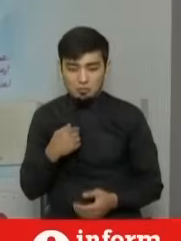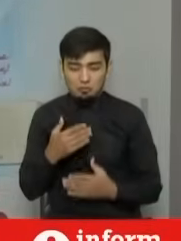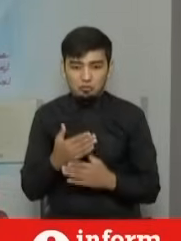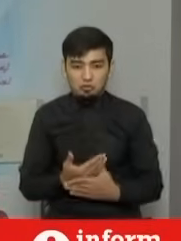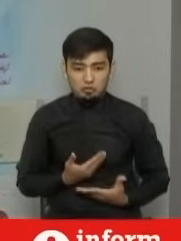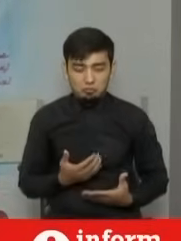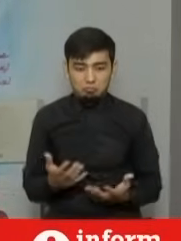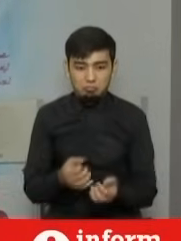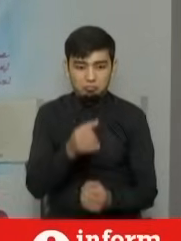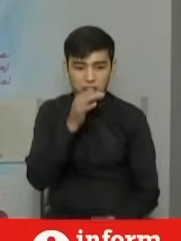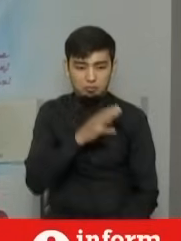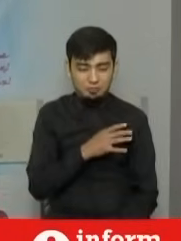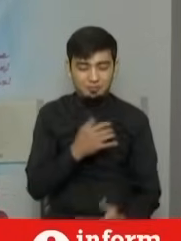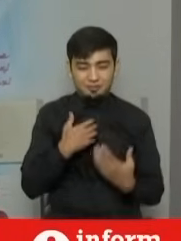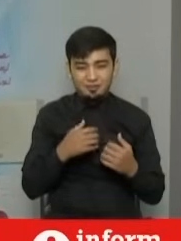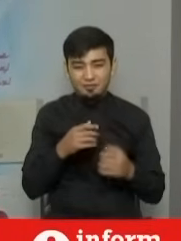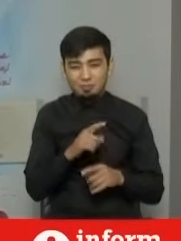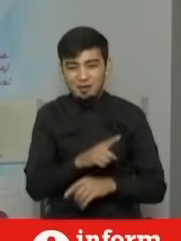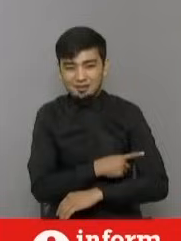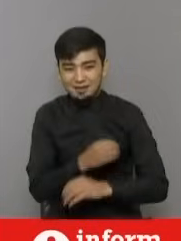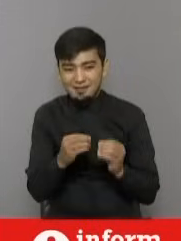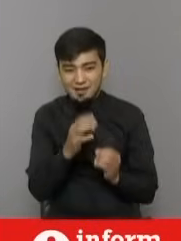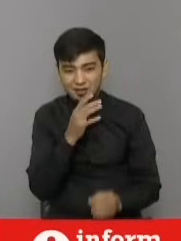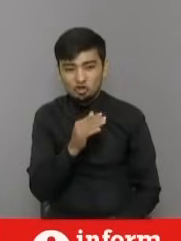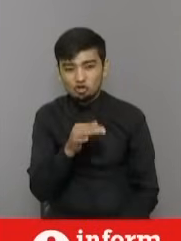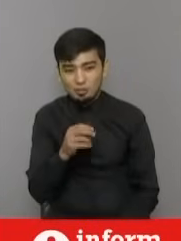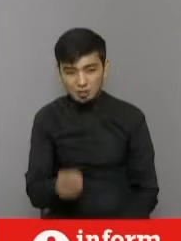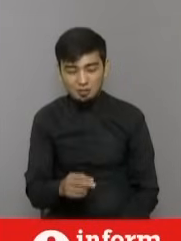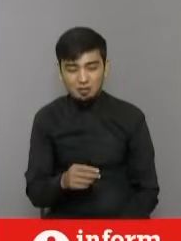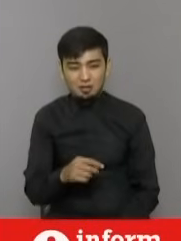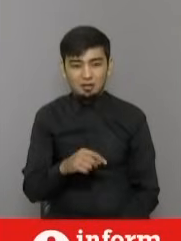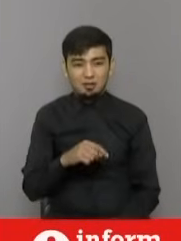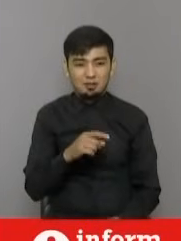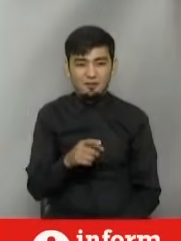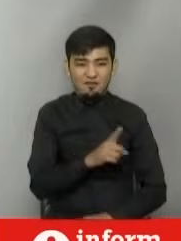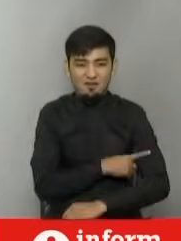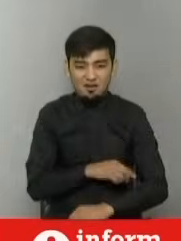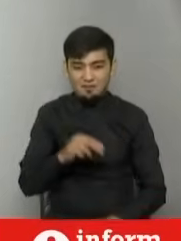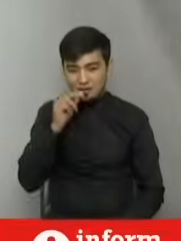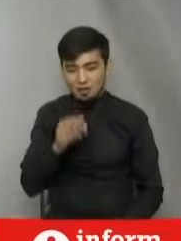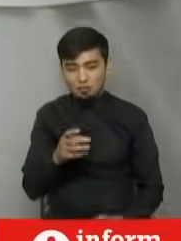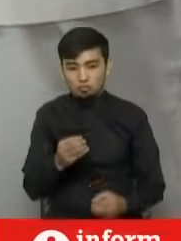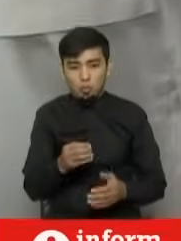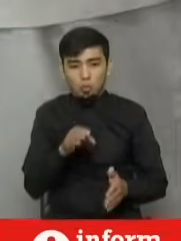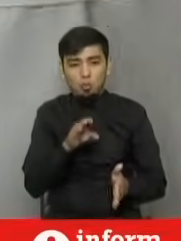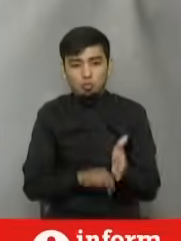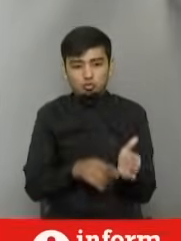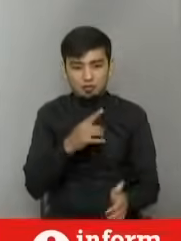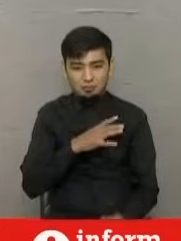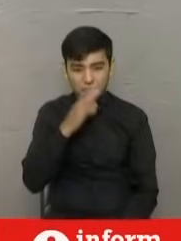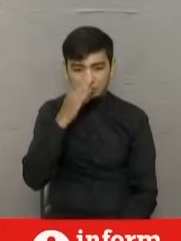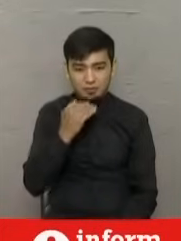деп налайды. Жансақтау бөліміне түскен 10 жастағы Жібектің жағдайы меңгерушінің кесірінен тіптен күрделеніп кетті дейді